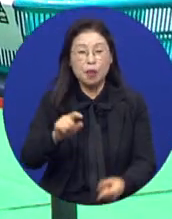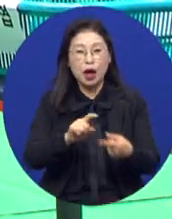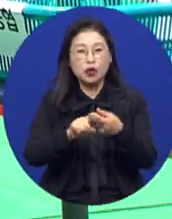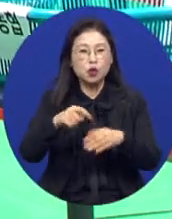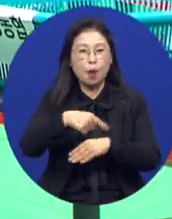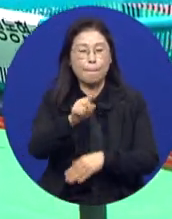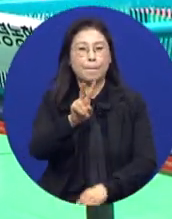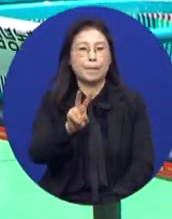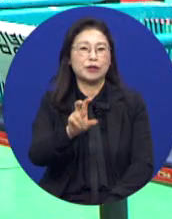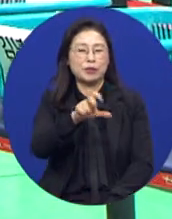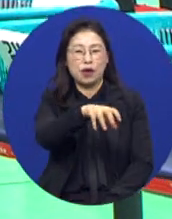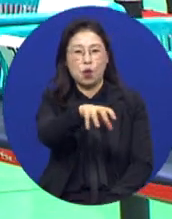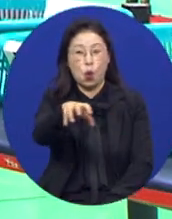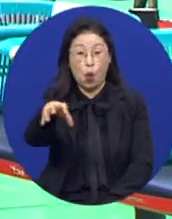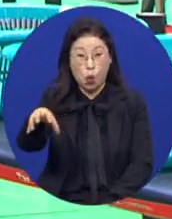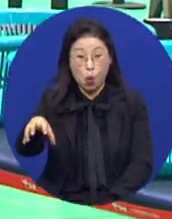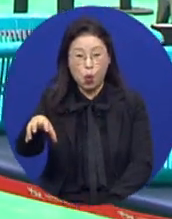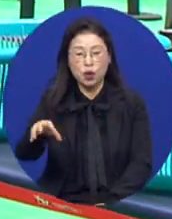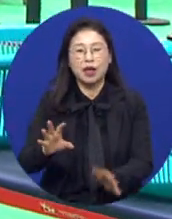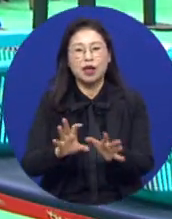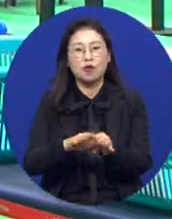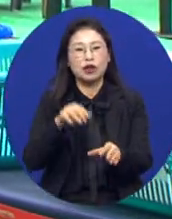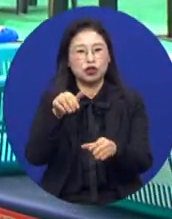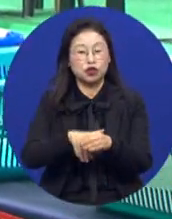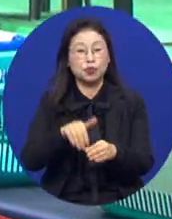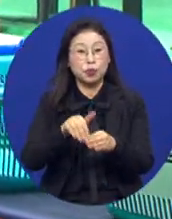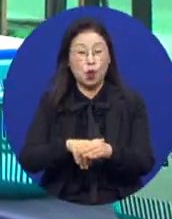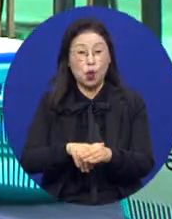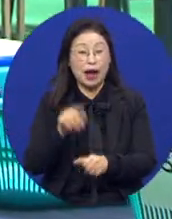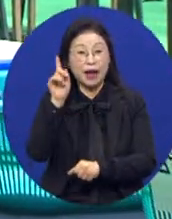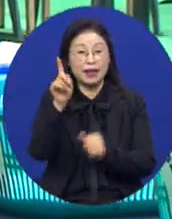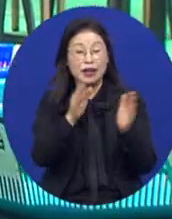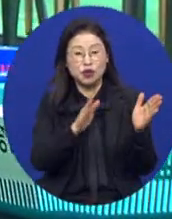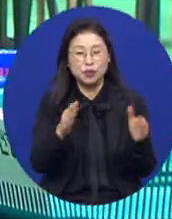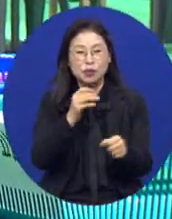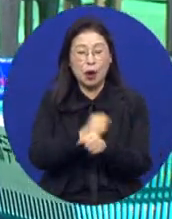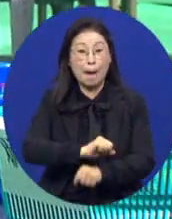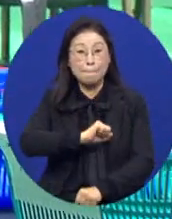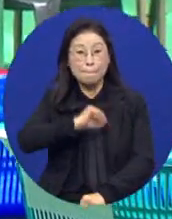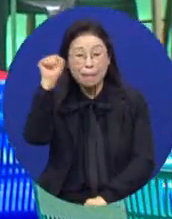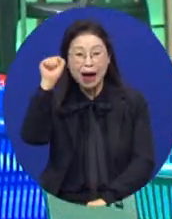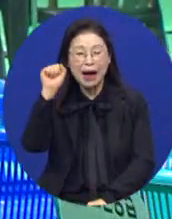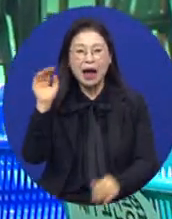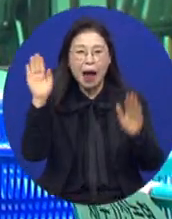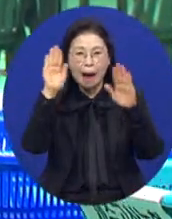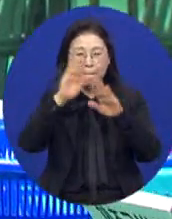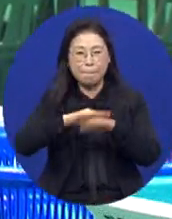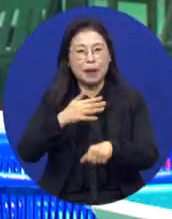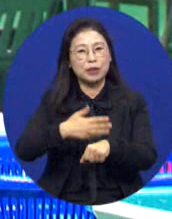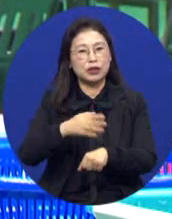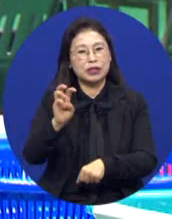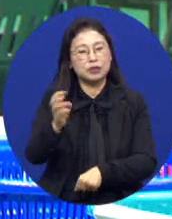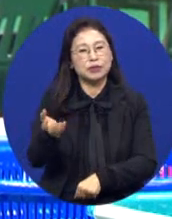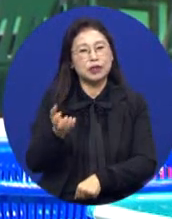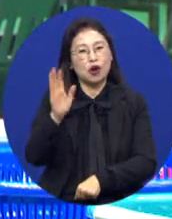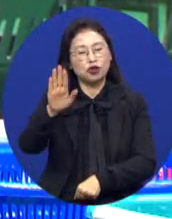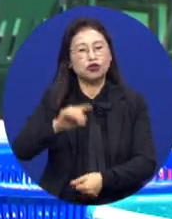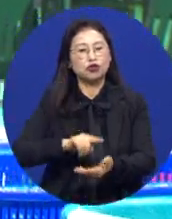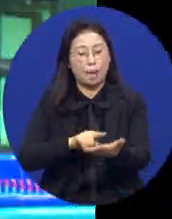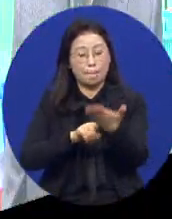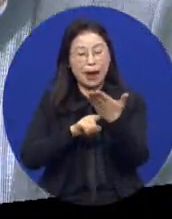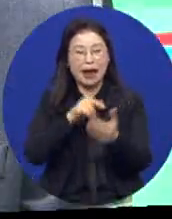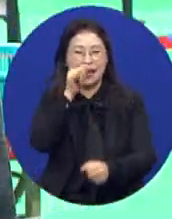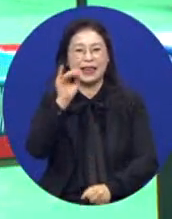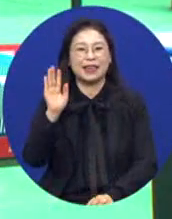제외한 25개 조합장 자리를 놓고 투표가 진행되는 가운데 당선자 윤곽은 밤 8시 반을 전후에 나올 것으로